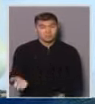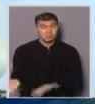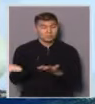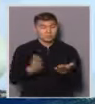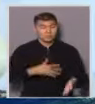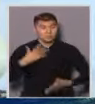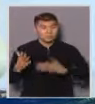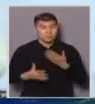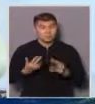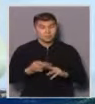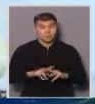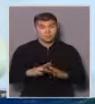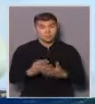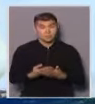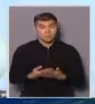мәз болатыңыз,